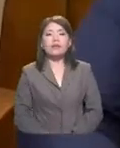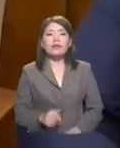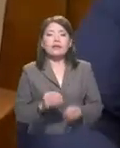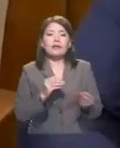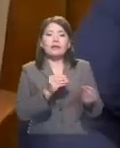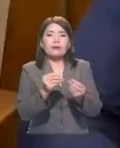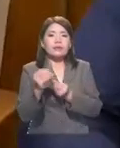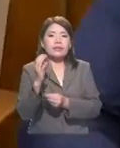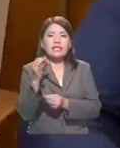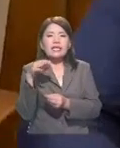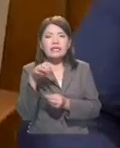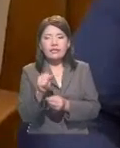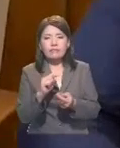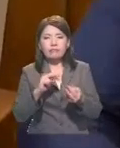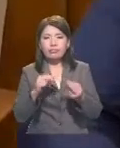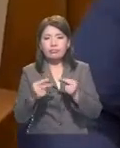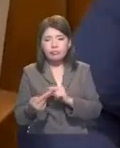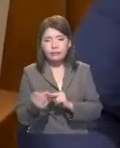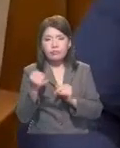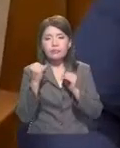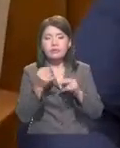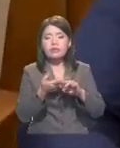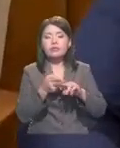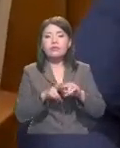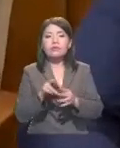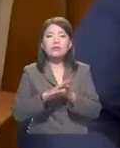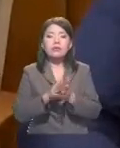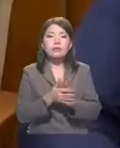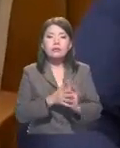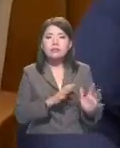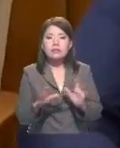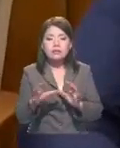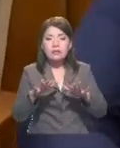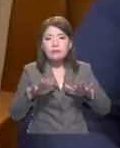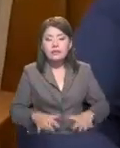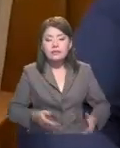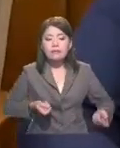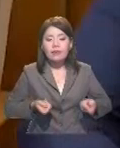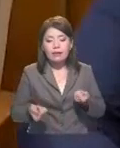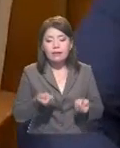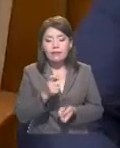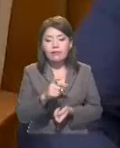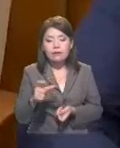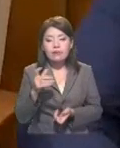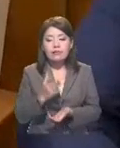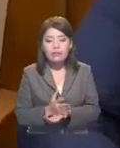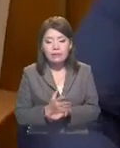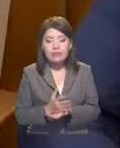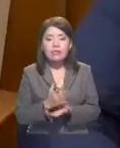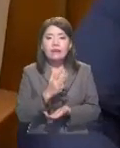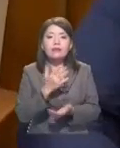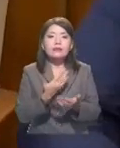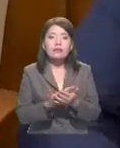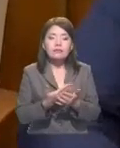кеңінен мүмкіндік беріп, жан жақты жағдай жасап отырған жергілікті билік өкілдері бар деген сөз. Жасыратыны